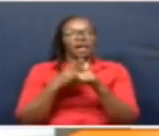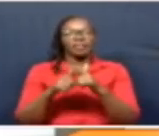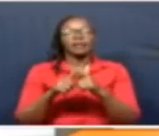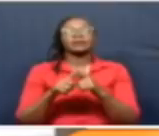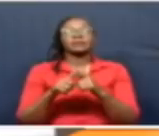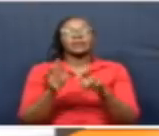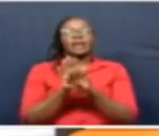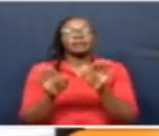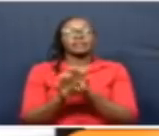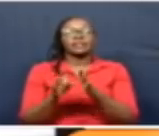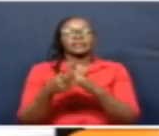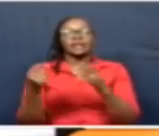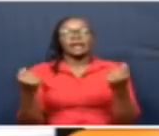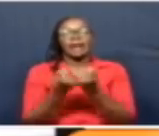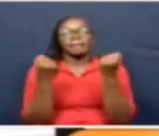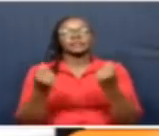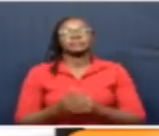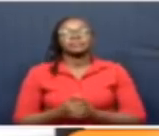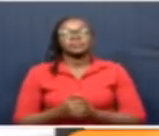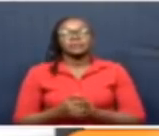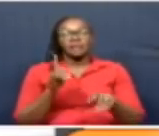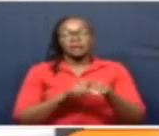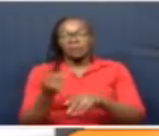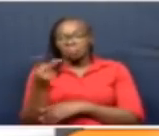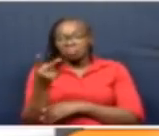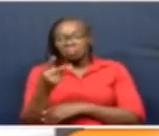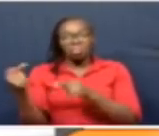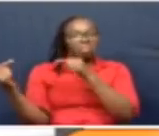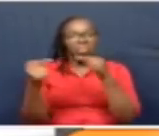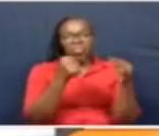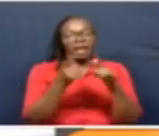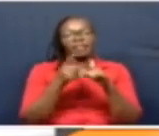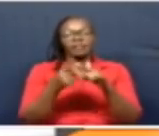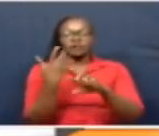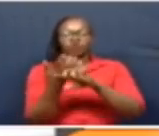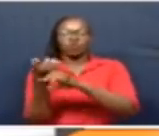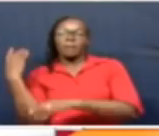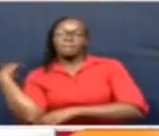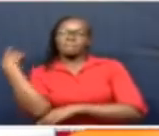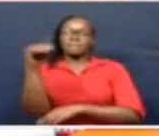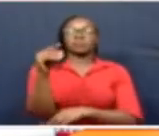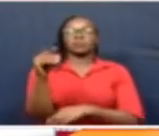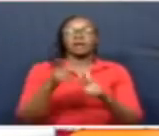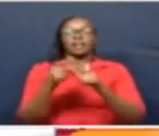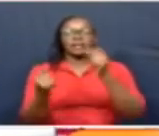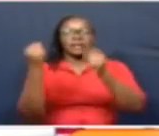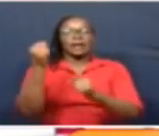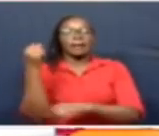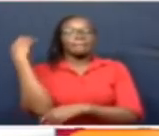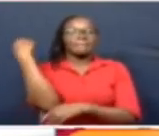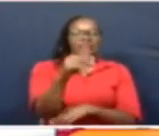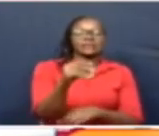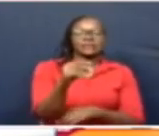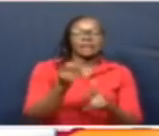loose. Kenye walingongana akarusha mawe bahati mbaya akangonga gari. Kati alingonga gari,